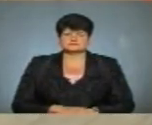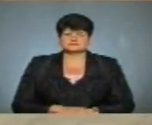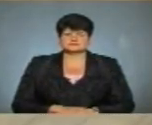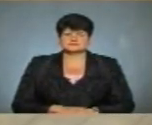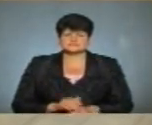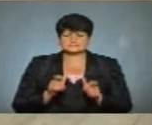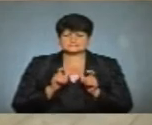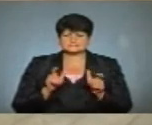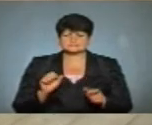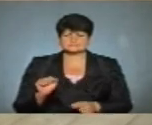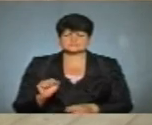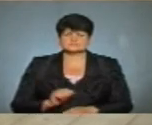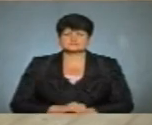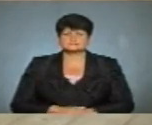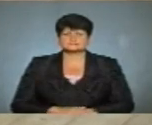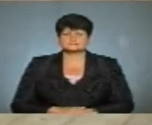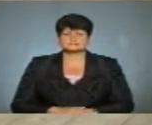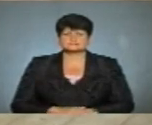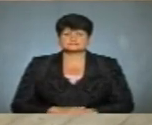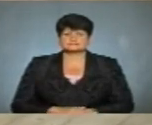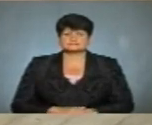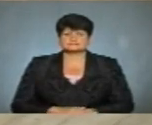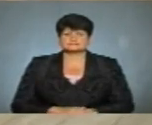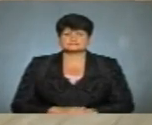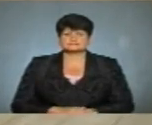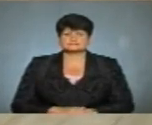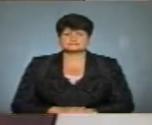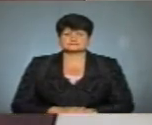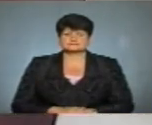Світлана Лазорик, Василь Панчук. Новини на Суспільному. Тернопіль.